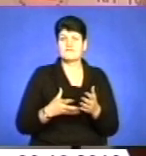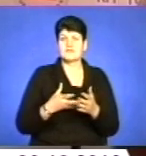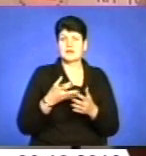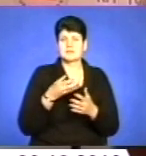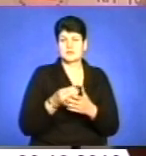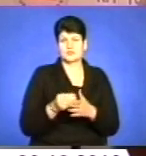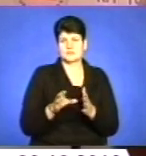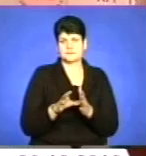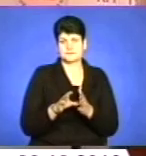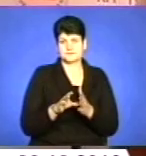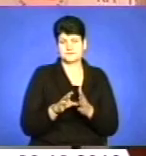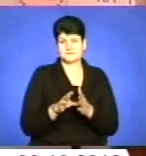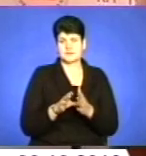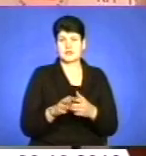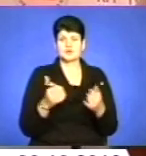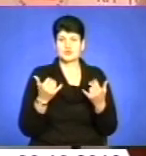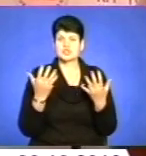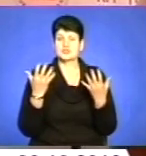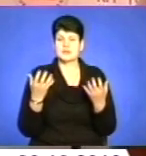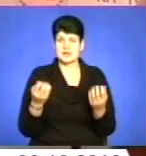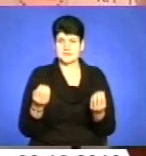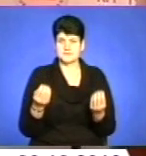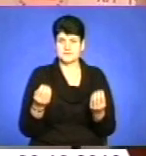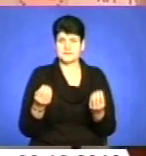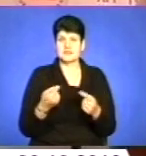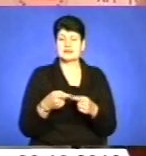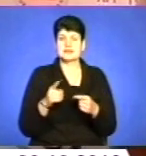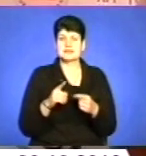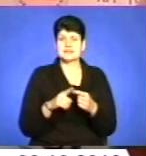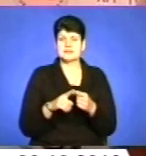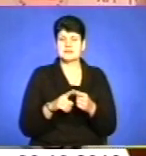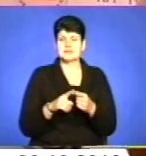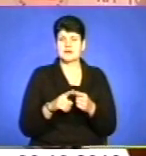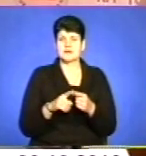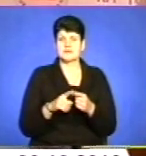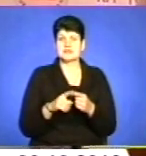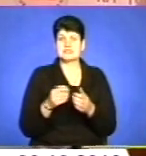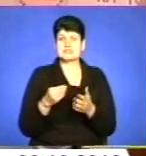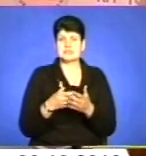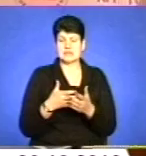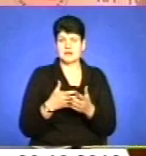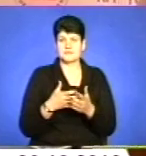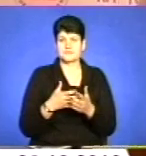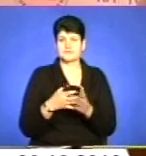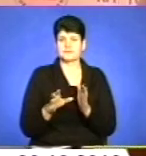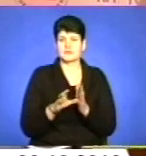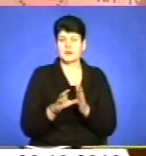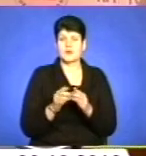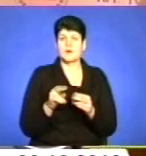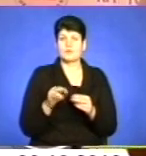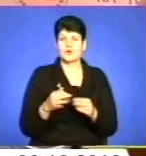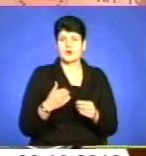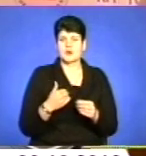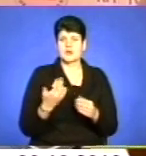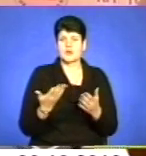за електроенергію. На сьогоднішній день ця роздрібна ціна даного тарифу, по якому нас